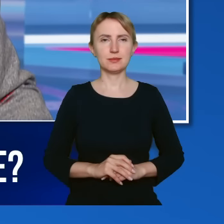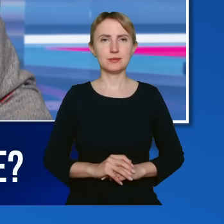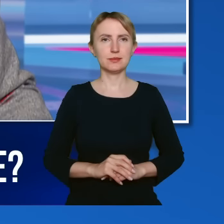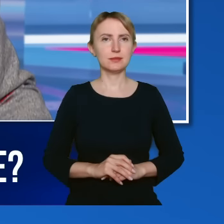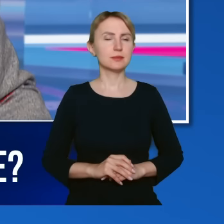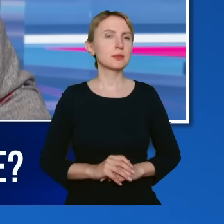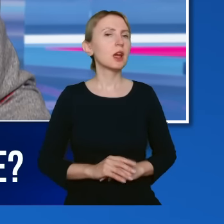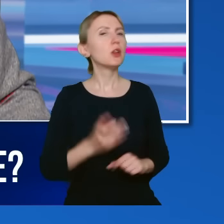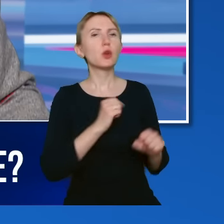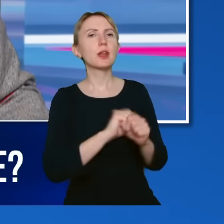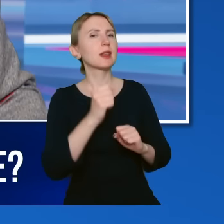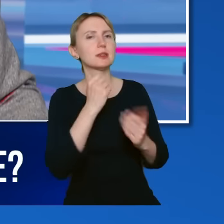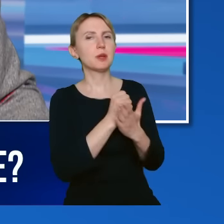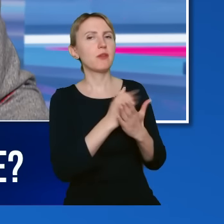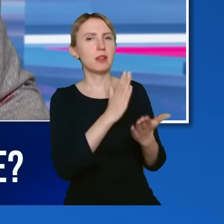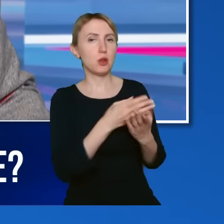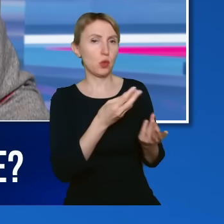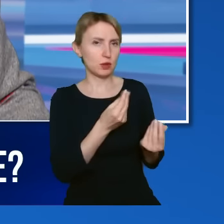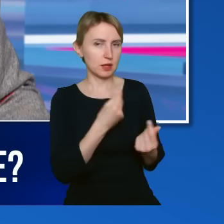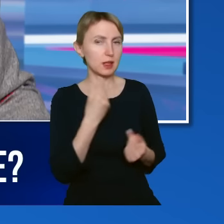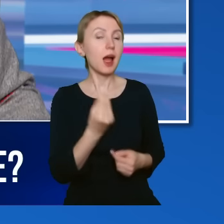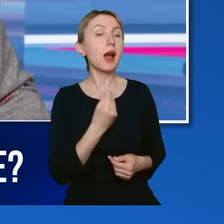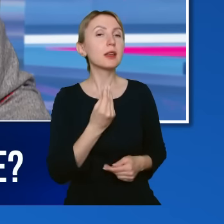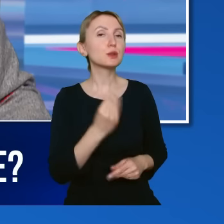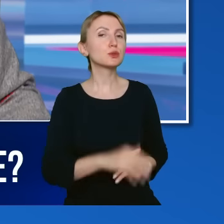jest to kwestia nierównowagi cen. Natomiast jeszcze